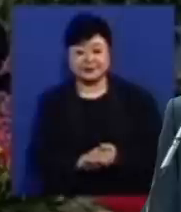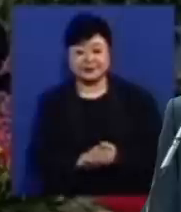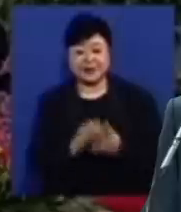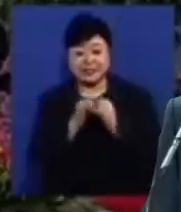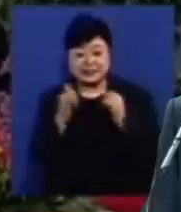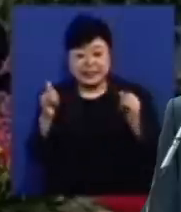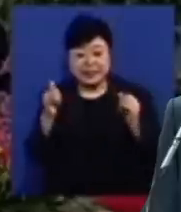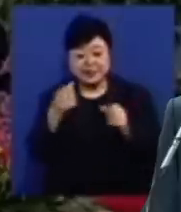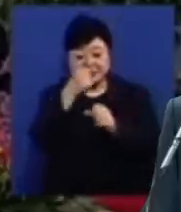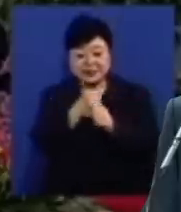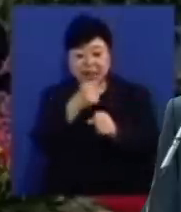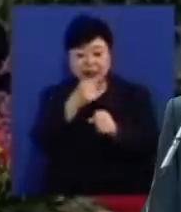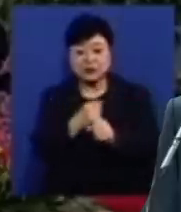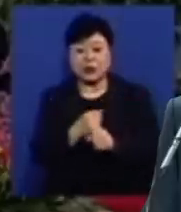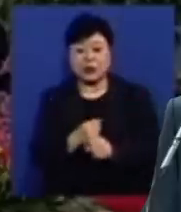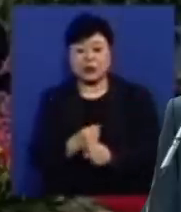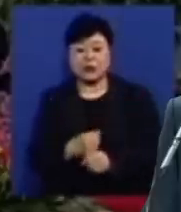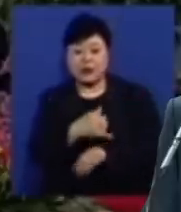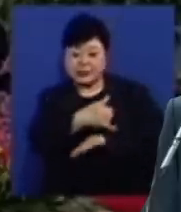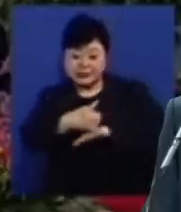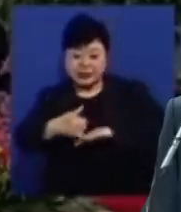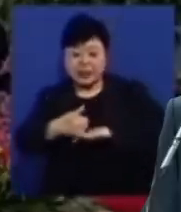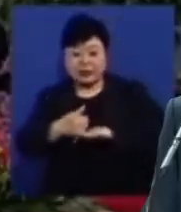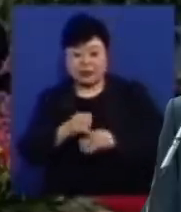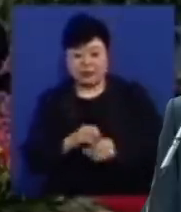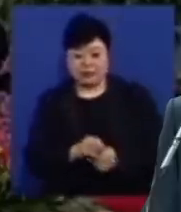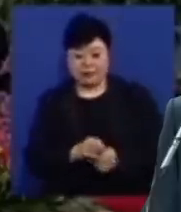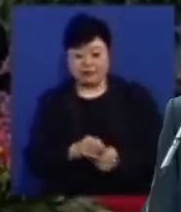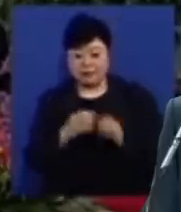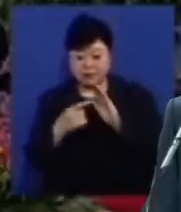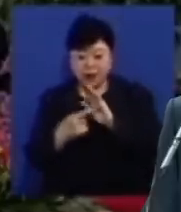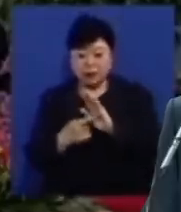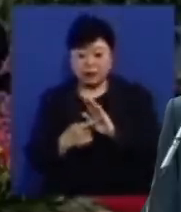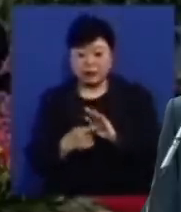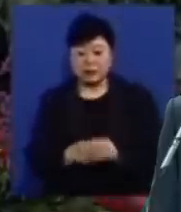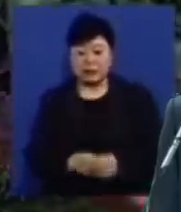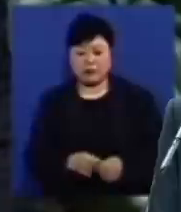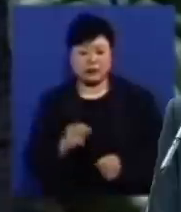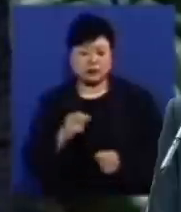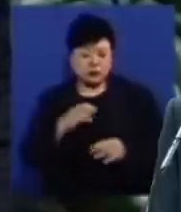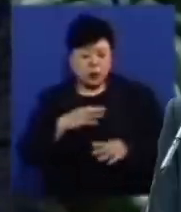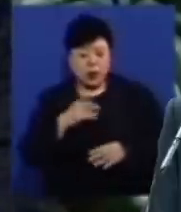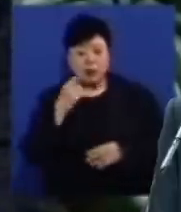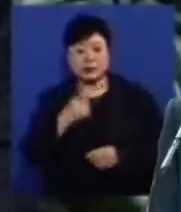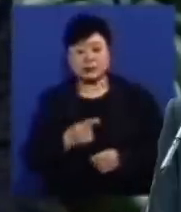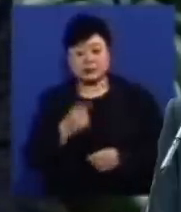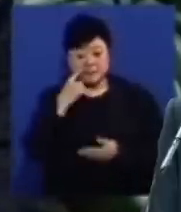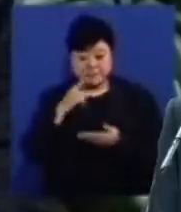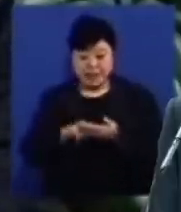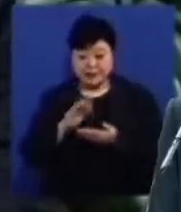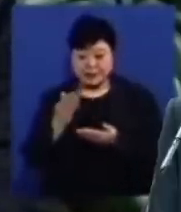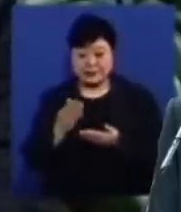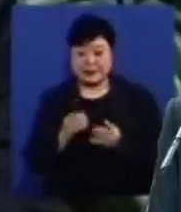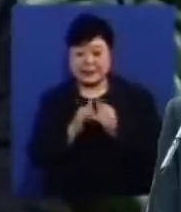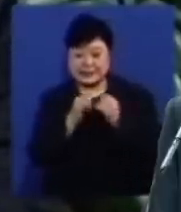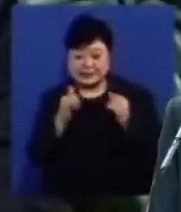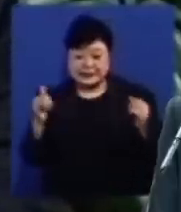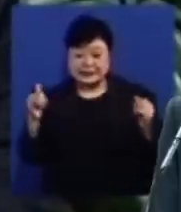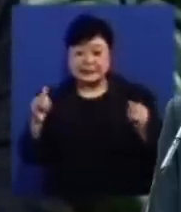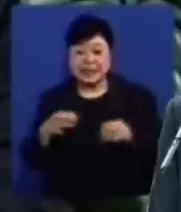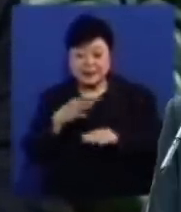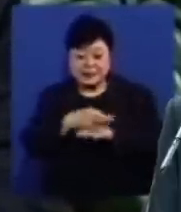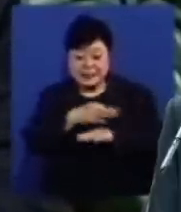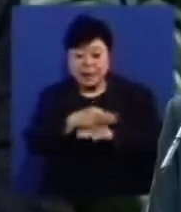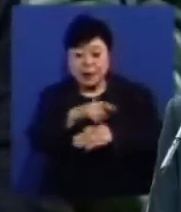인간 창조의 설계도를 읽어냈다는 것은 어마어마한 발견입니다. 인체 세포 내의